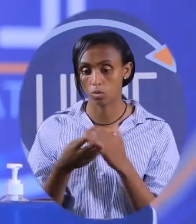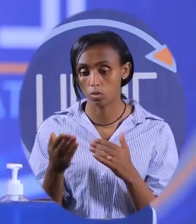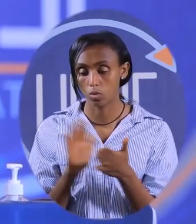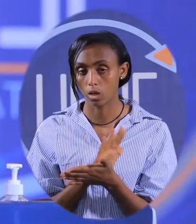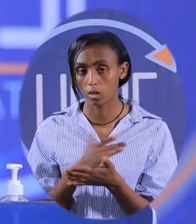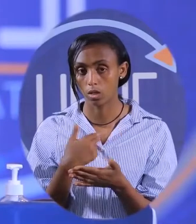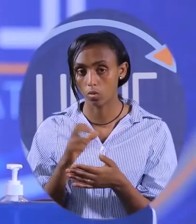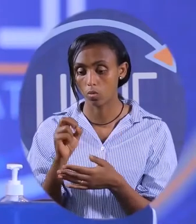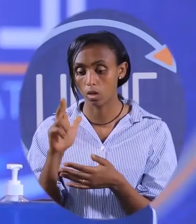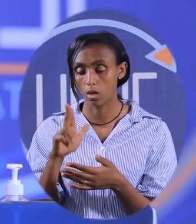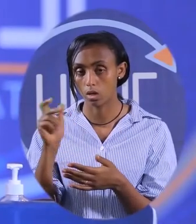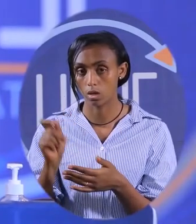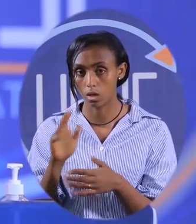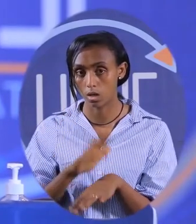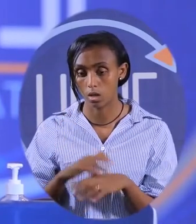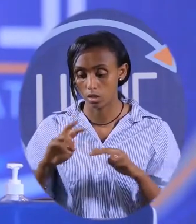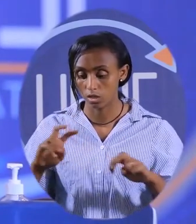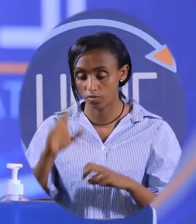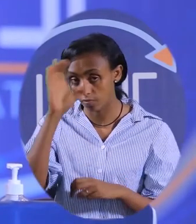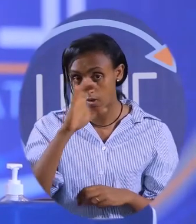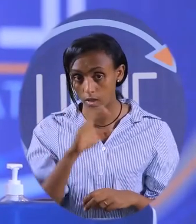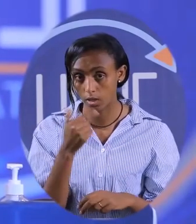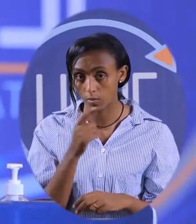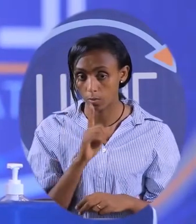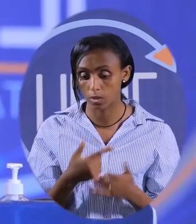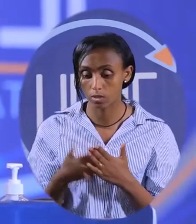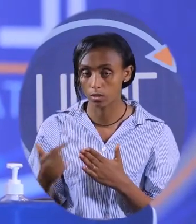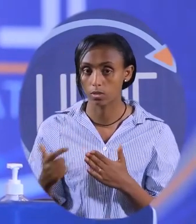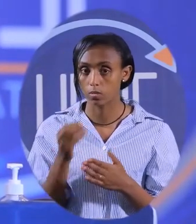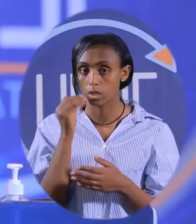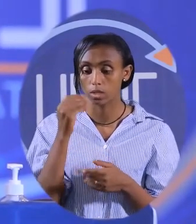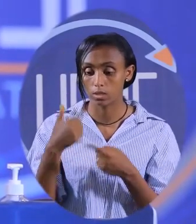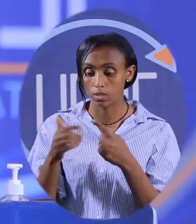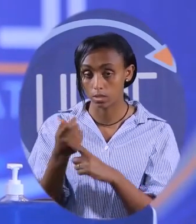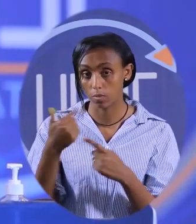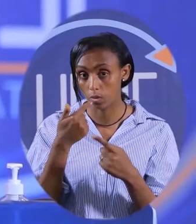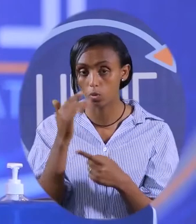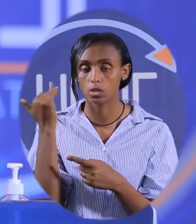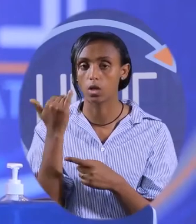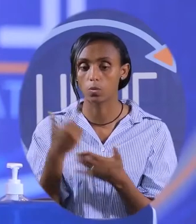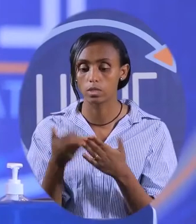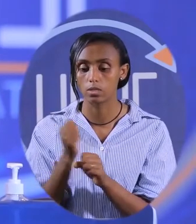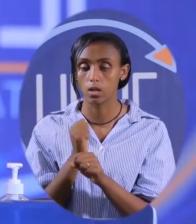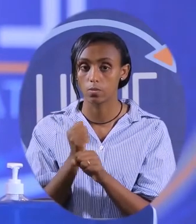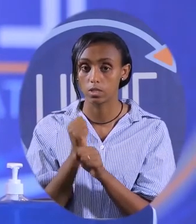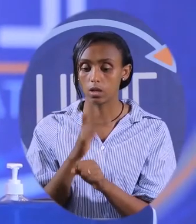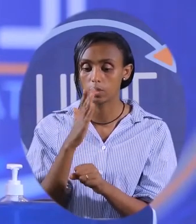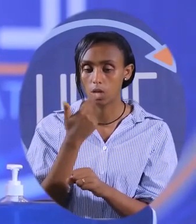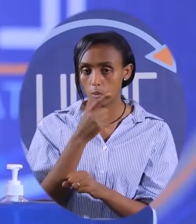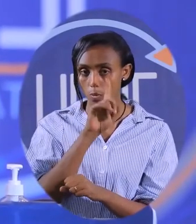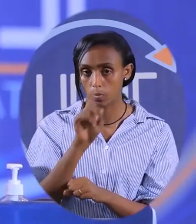ለማን ነው ወረዳ ላይ ሄደን ብንጠይቅ ሪሰርች ፋይንዲንግ አለ ብትላይ እዚህ ቤት በሪሰርች ይዘመጣ ይስቁብኝ እንደዛ ስራ የሚሰራ ይመስላል ወይ ነው